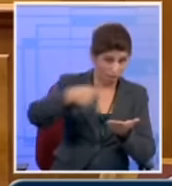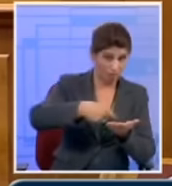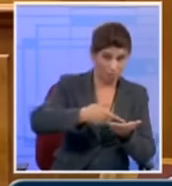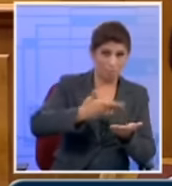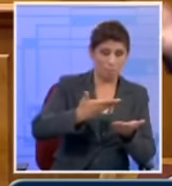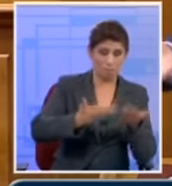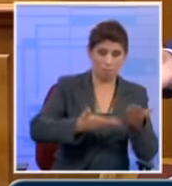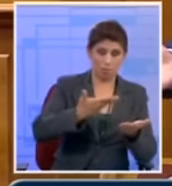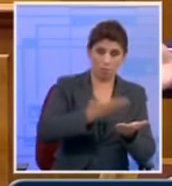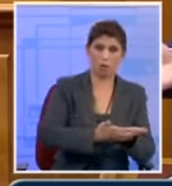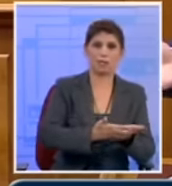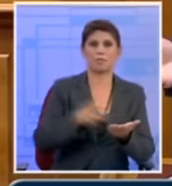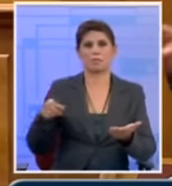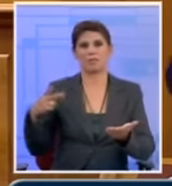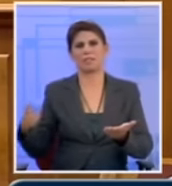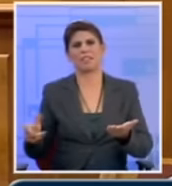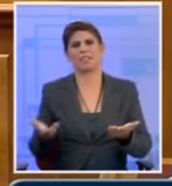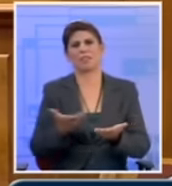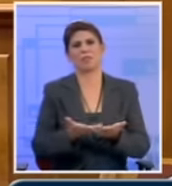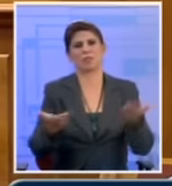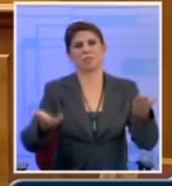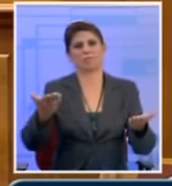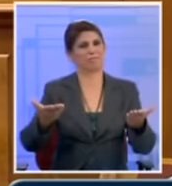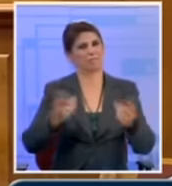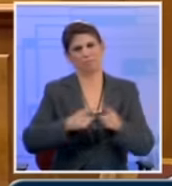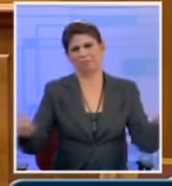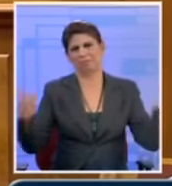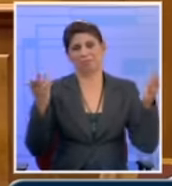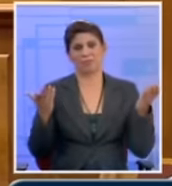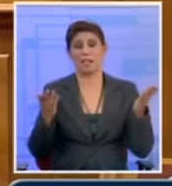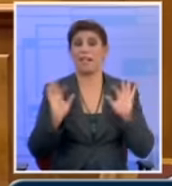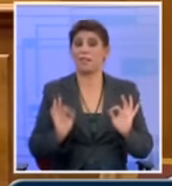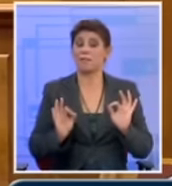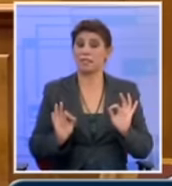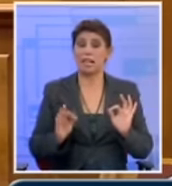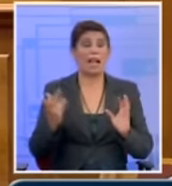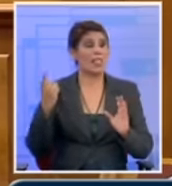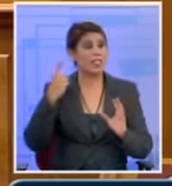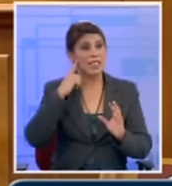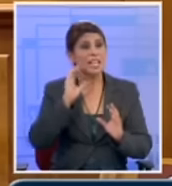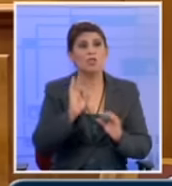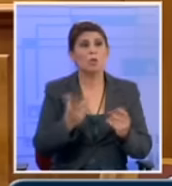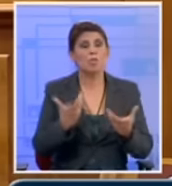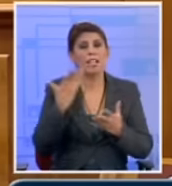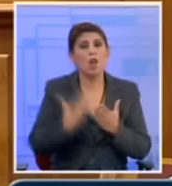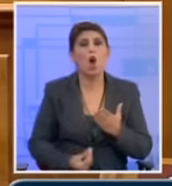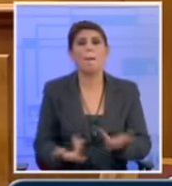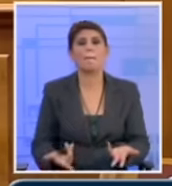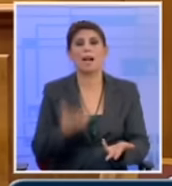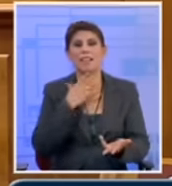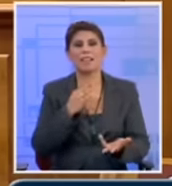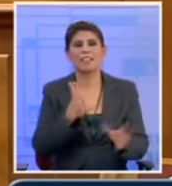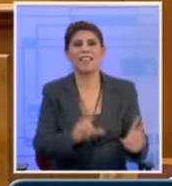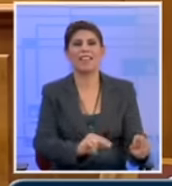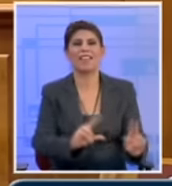την πρόταση που εσείς κάνατε. Και βεβαίως είναι άσκοπο, διότι θα δείτε ότι είναι σχεδόν